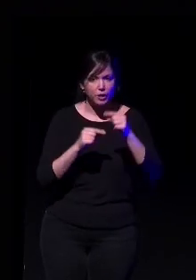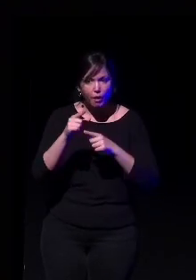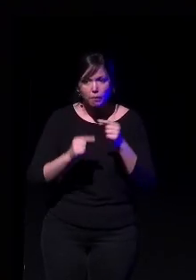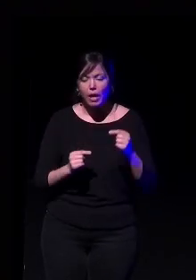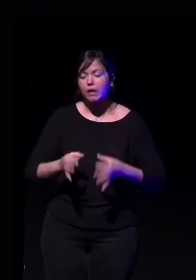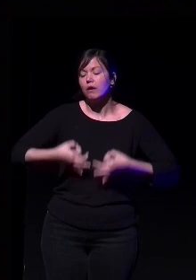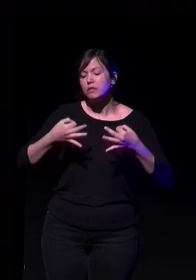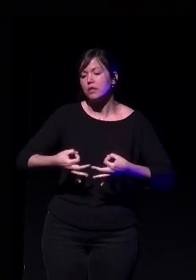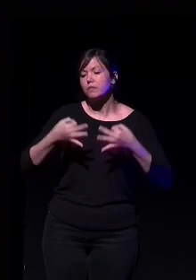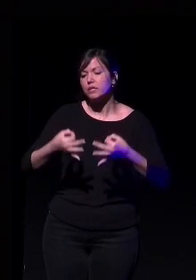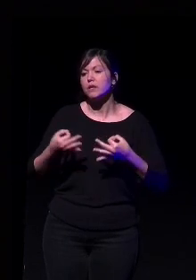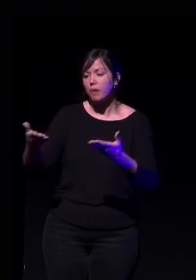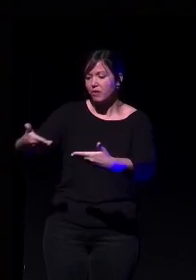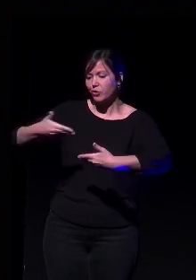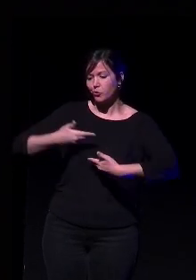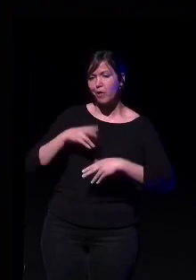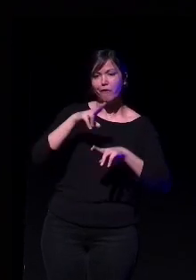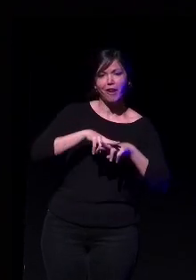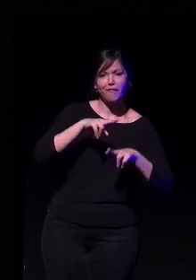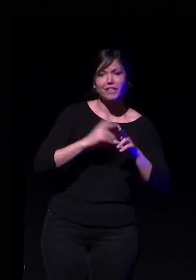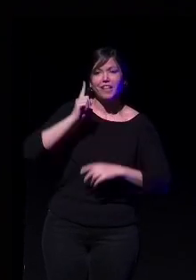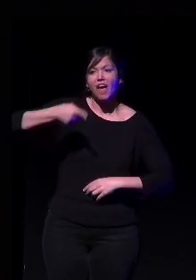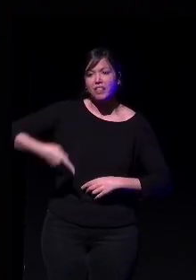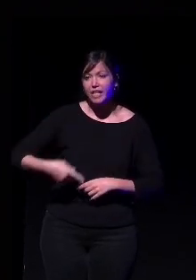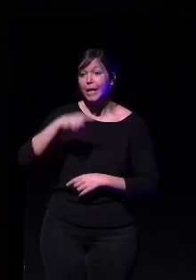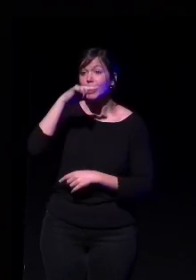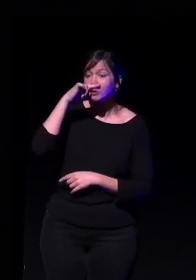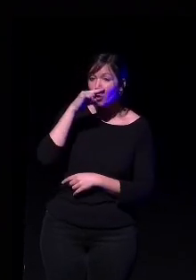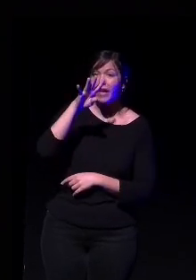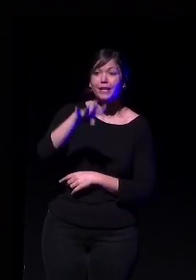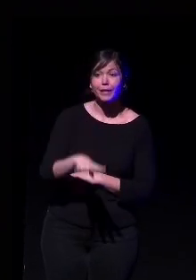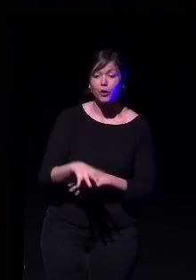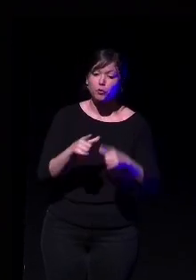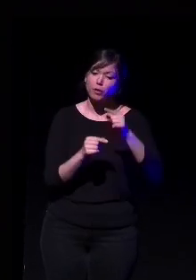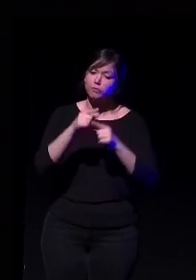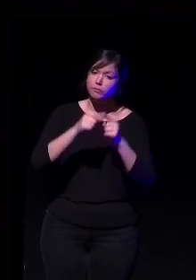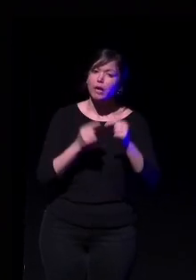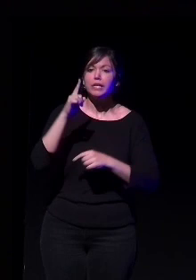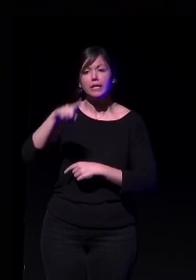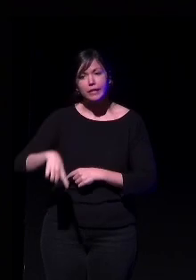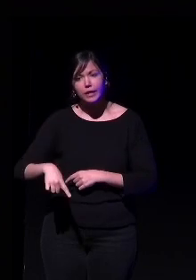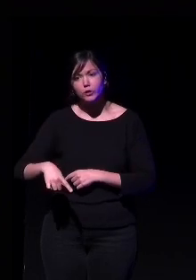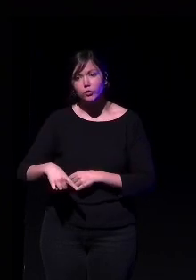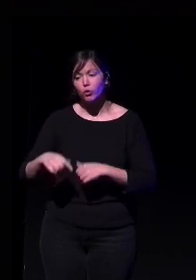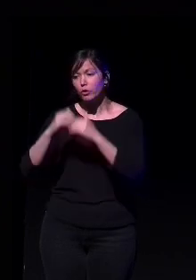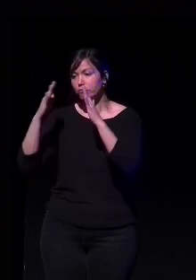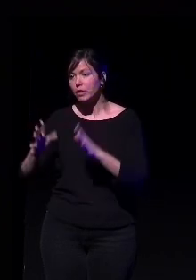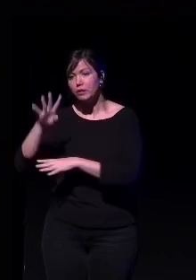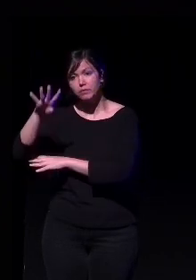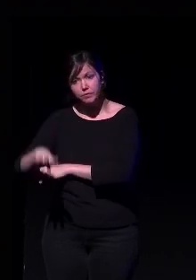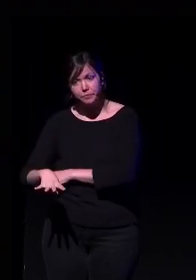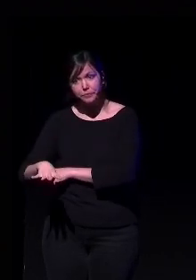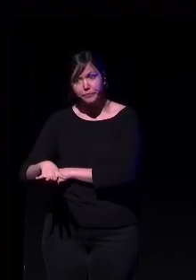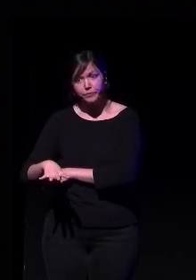que sempre també ens ajudeu en aquesta festa, el director de Catalunya, de CaixaBank, i el director d'institucions també de Catalunya, la